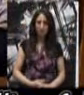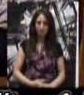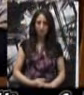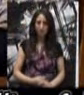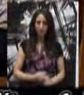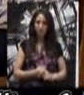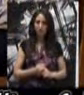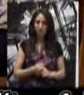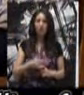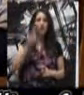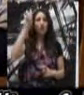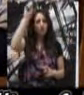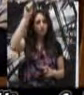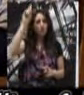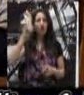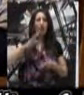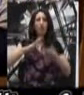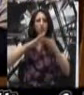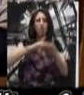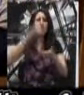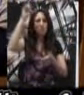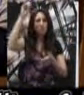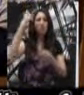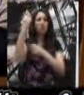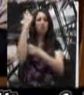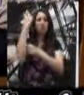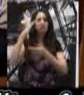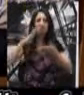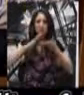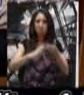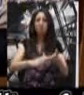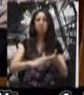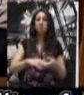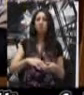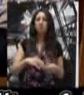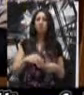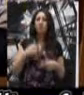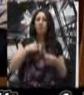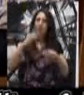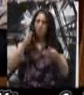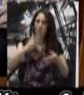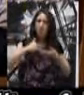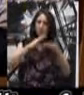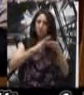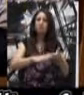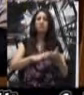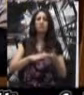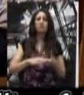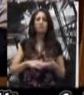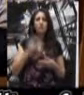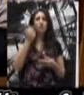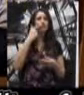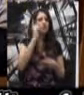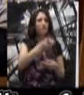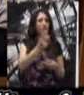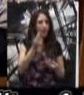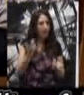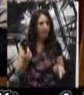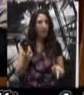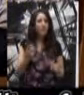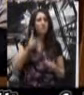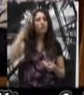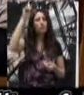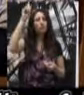يا رب. ان شاء الله قادر على كل شيء واحنا هنحاول نعمل علينا وبقى على ربنا ونشوف اللي عليك قد ايه انت مش